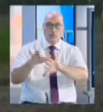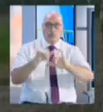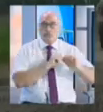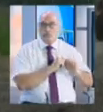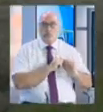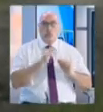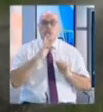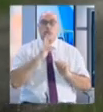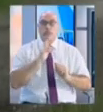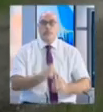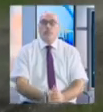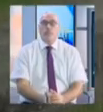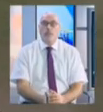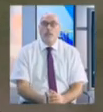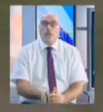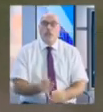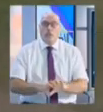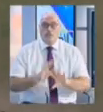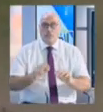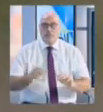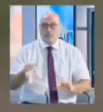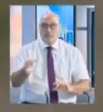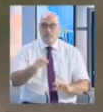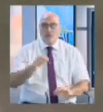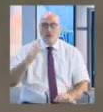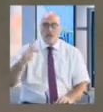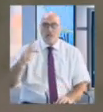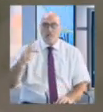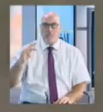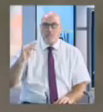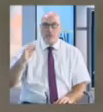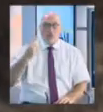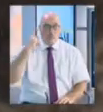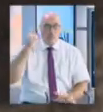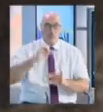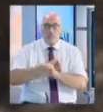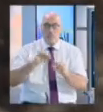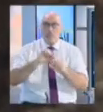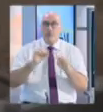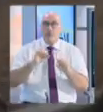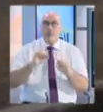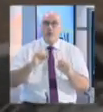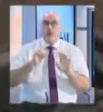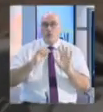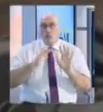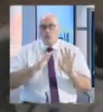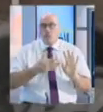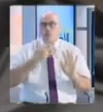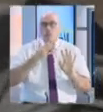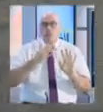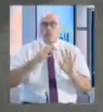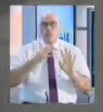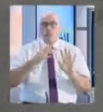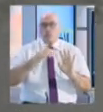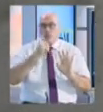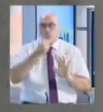من بلاده. ميدانيا اهتزت شبه جزيرة القرم على وقع انفجارات جديدة لم تخلف خسائر بحسب موسكو، وهذا